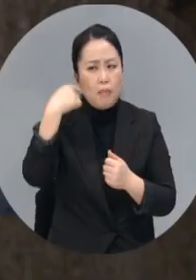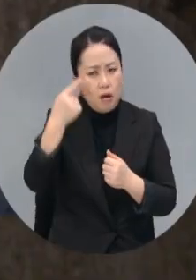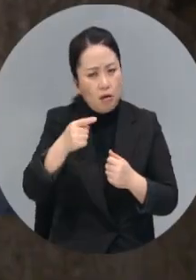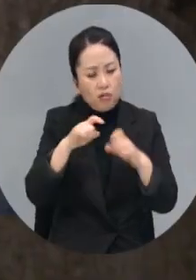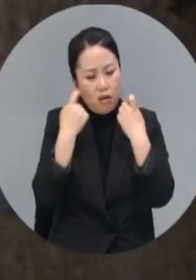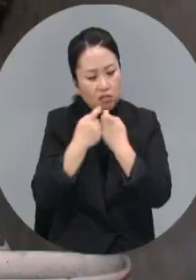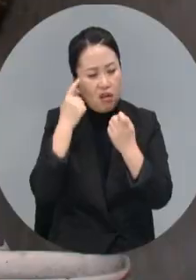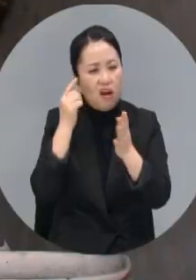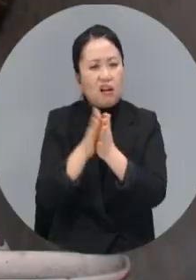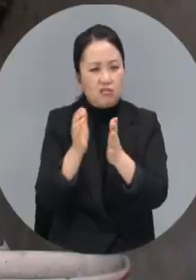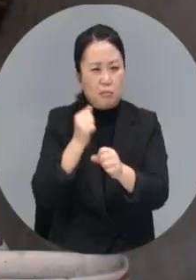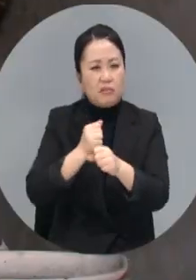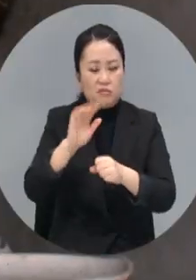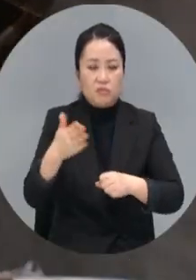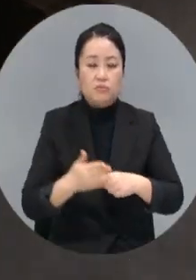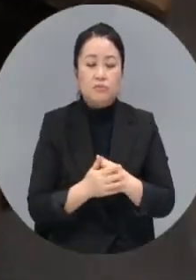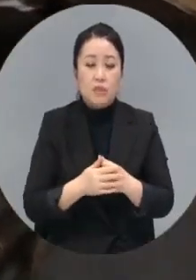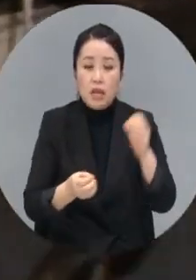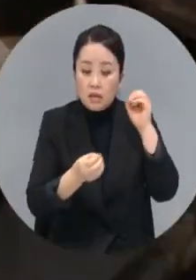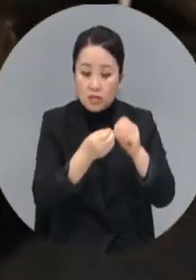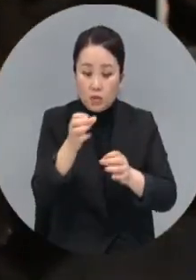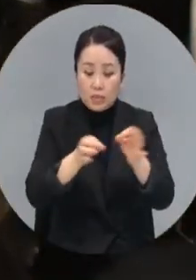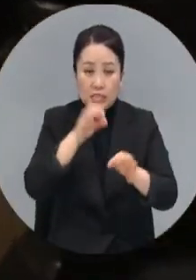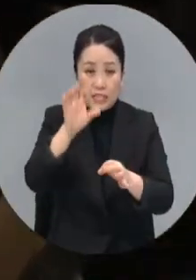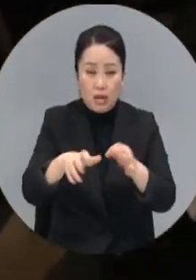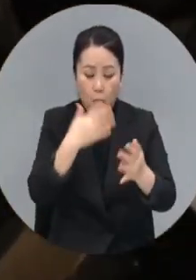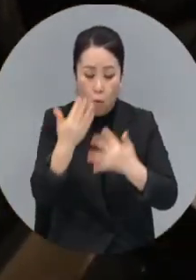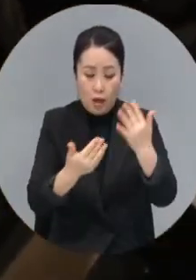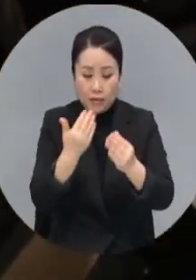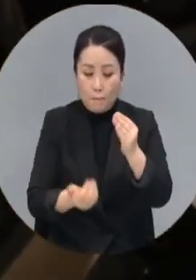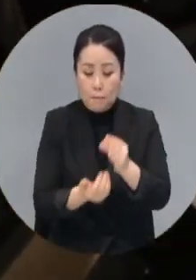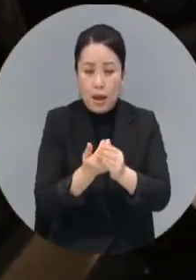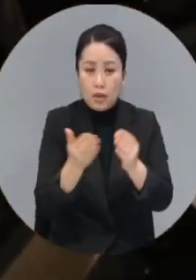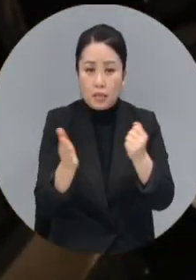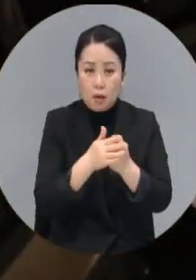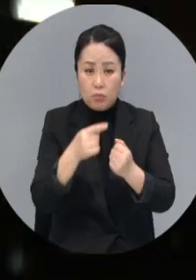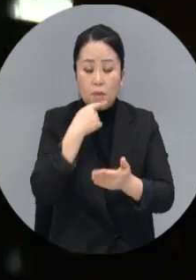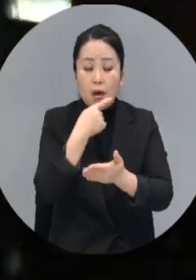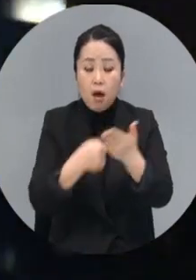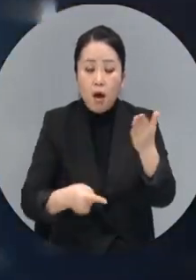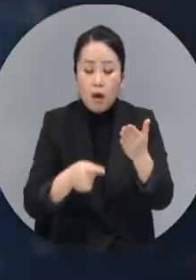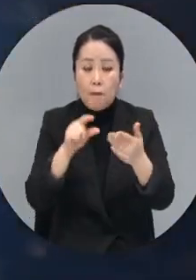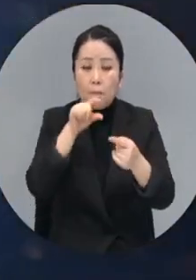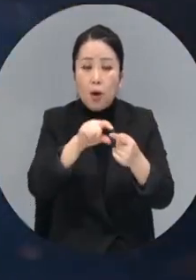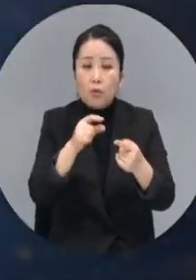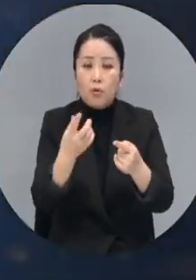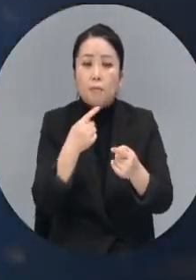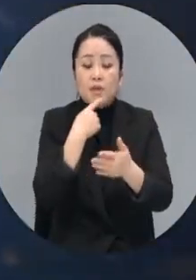개인이 하던가요. 전통시장 화재 발생으로 인한 평균 피해액은 일반 화재의